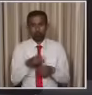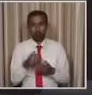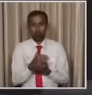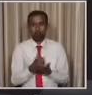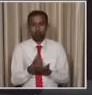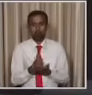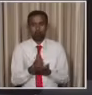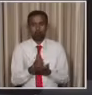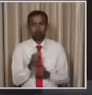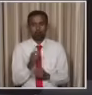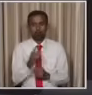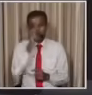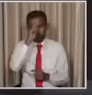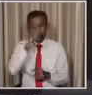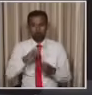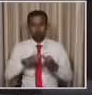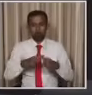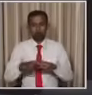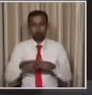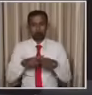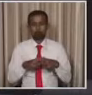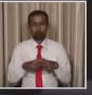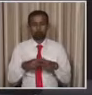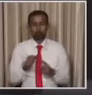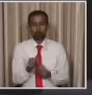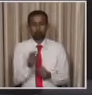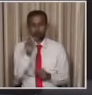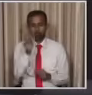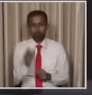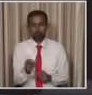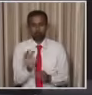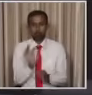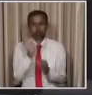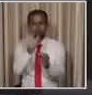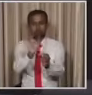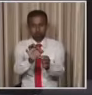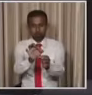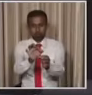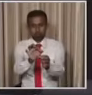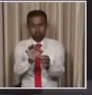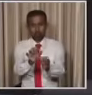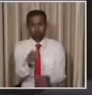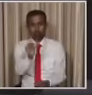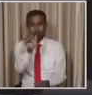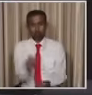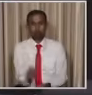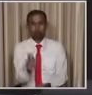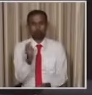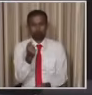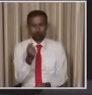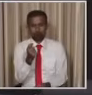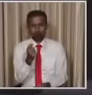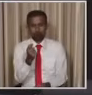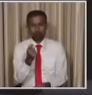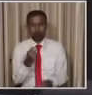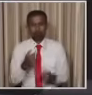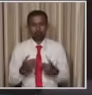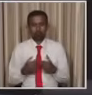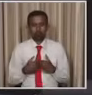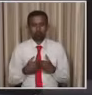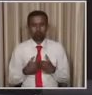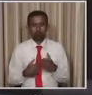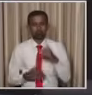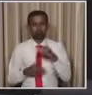දෙනාම ජනාධිපතිවරණය වෙනුවෙන් අපේ අපේක්ෂකයෙක් ඉදිරිපත් කරන බවත්, ඒ අපේක්ෂකයා ජයග්‍රහණය කරවන්න අපිට කරන්න